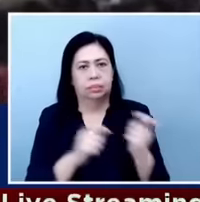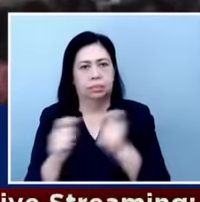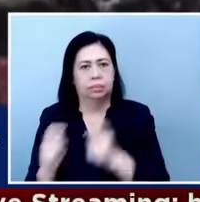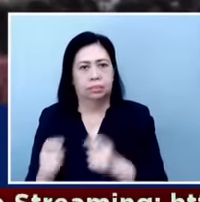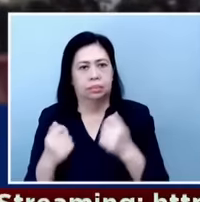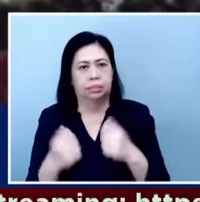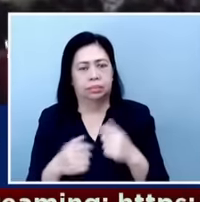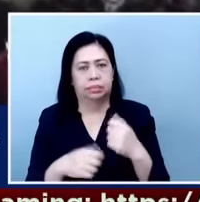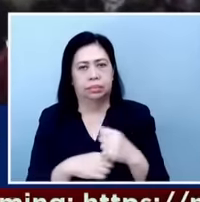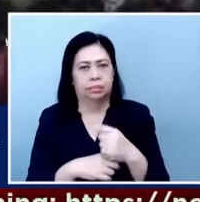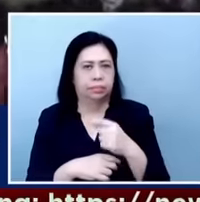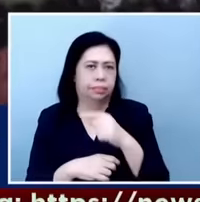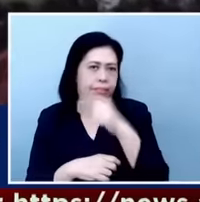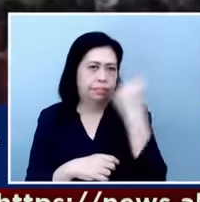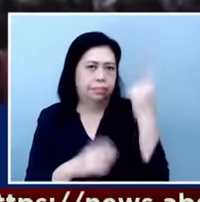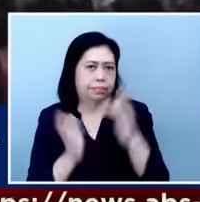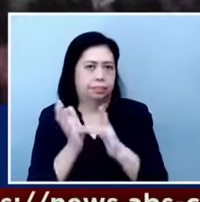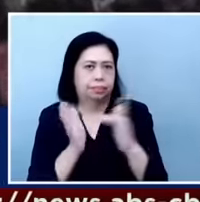ng Poong Nazareno.